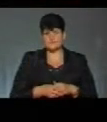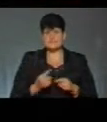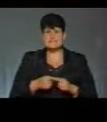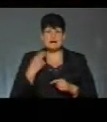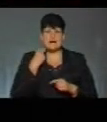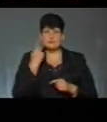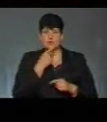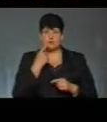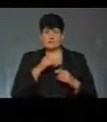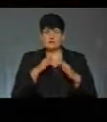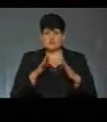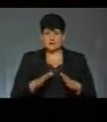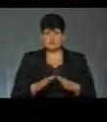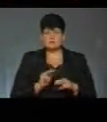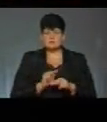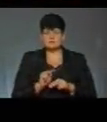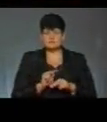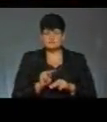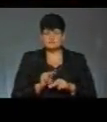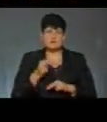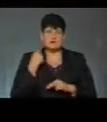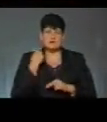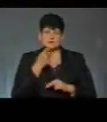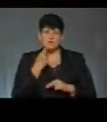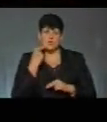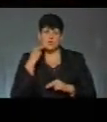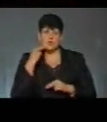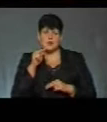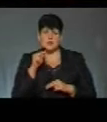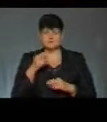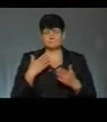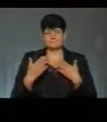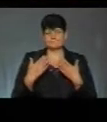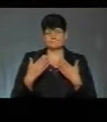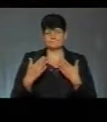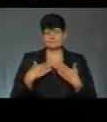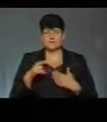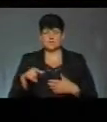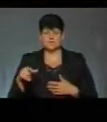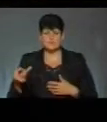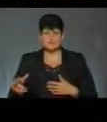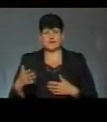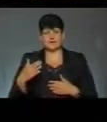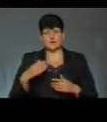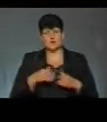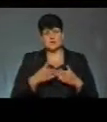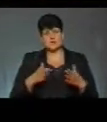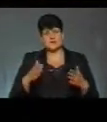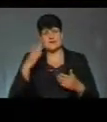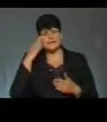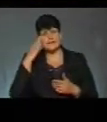табір, спрямований на розвиток англійської мови та покращення комунікаційних здібностей людей, також розкриття їх талантів